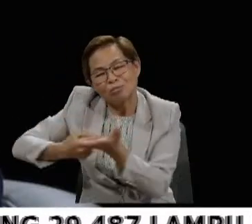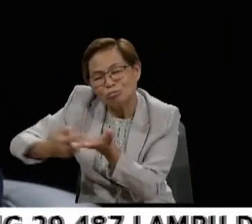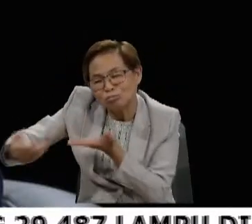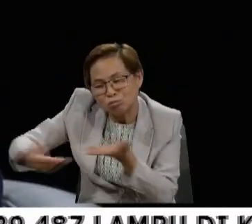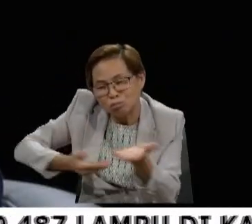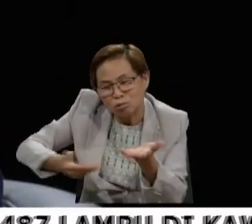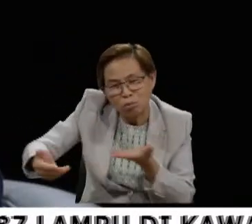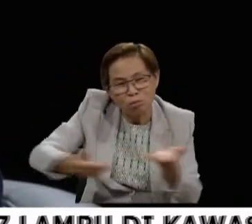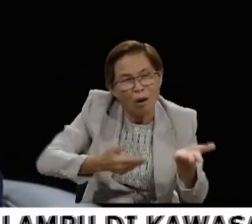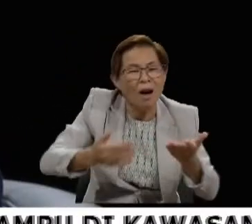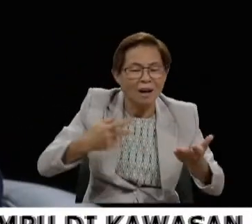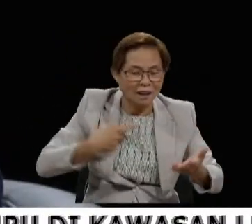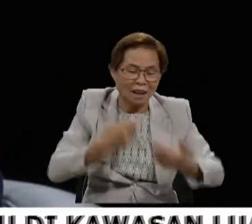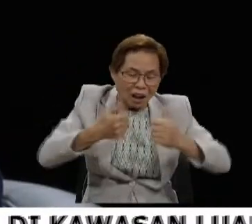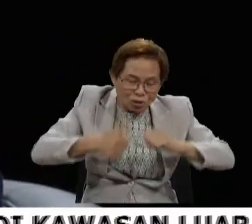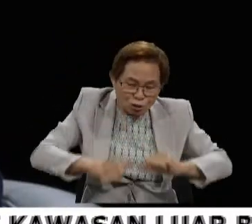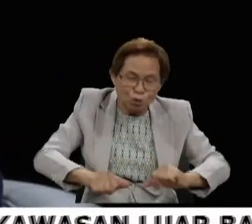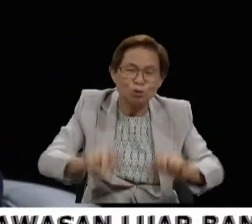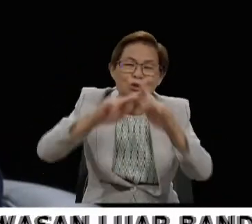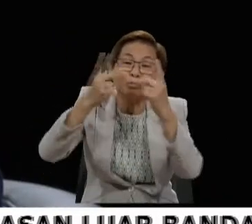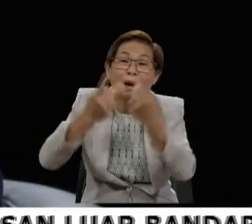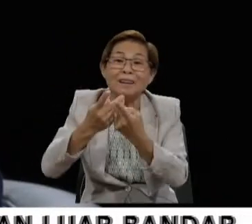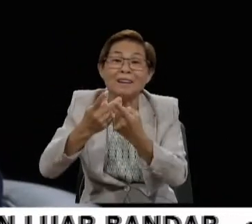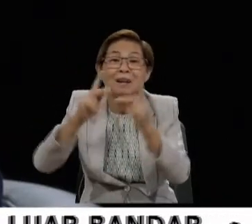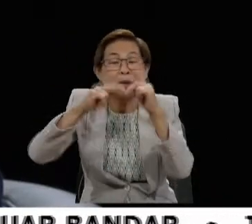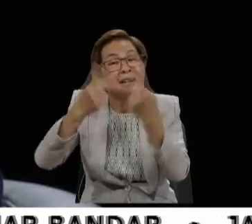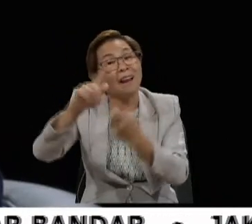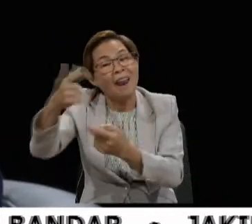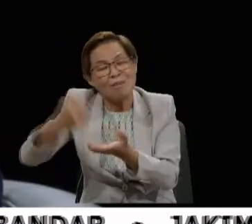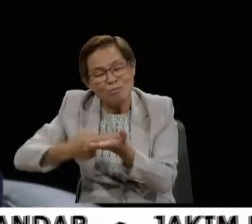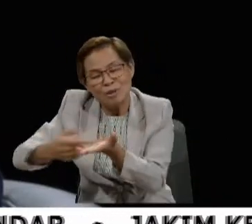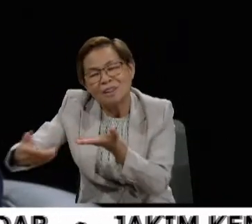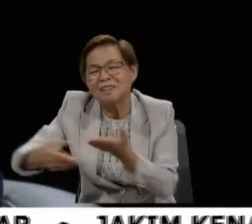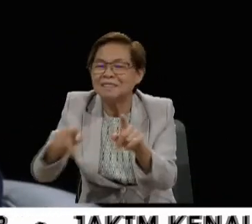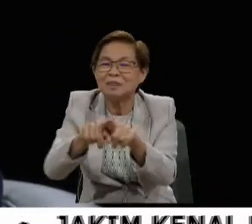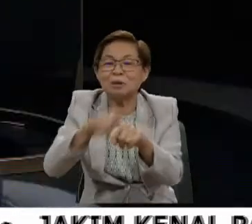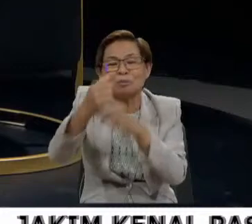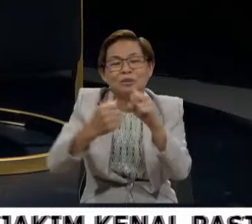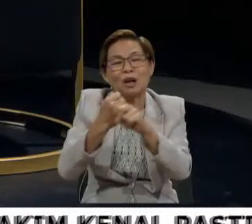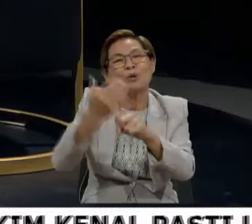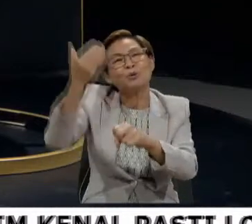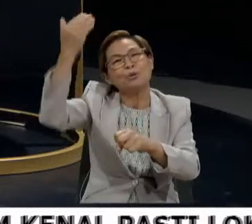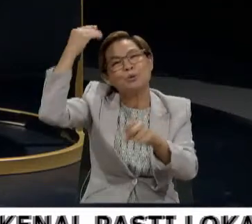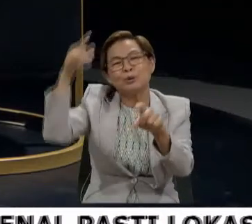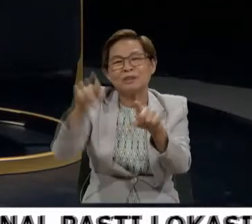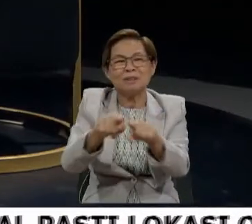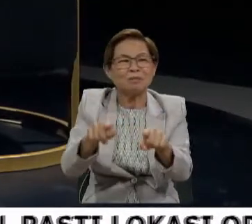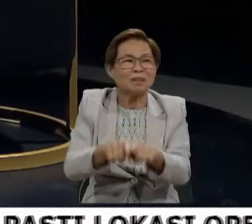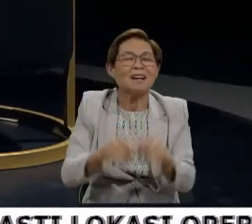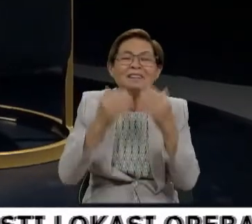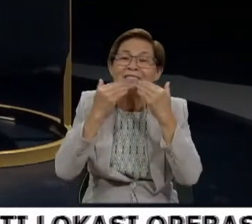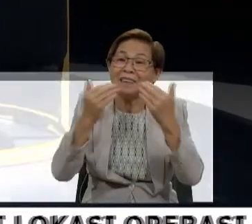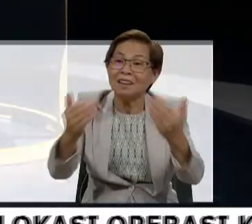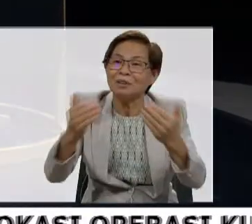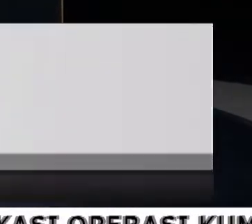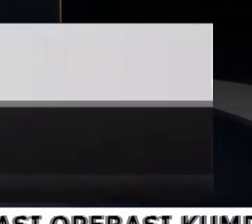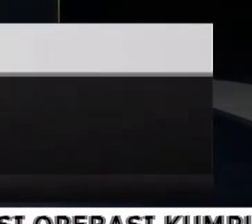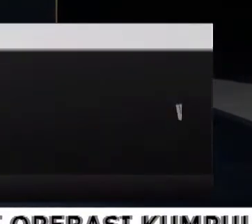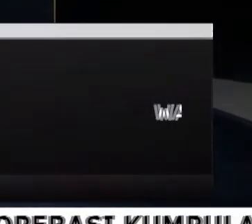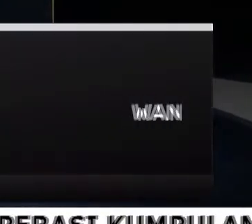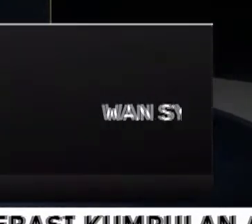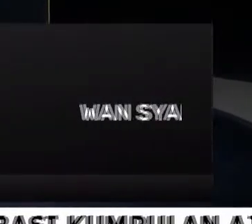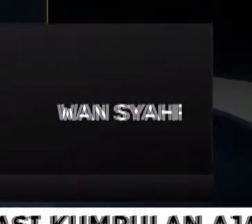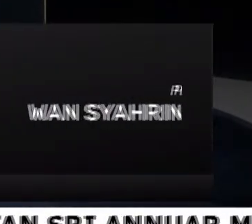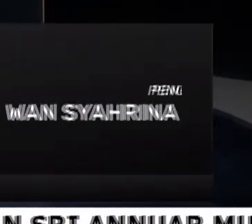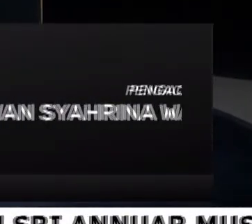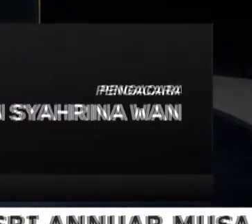dan saya kita akan teruskanlah tahun ini juga seperti tahun leas seperti tahun-tahun terdahulu okey Baik terima kasih Datuk Seri kerana bersama-sama kami menerusi inklusif yang